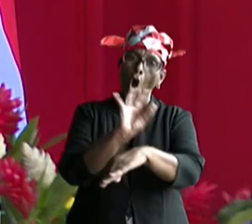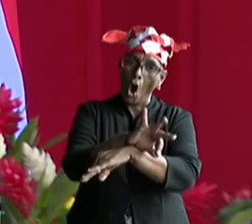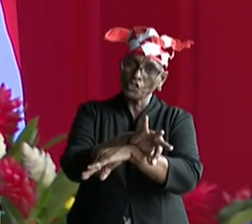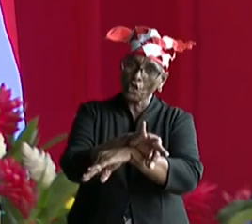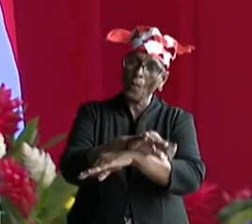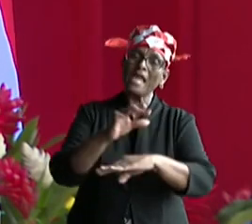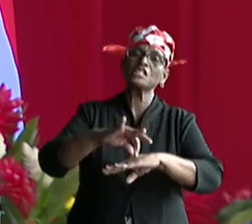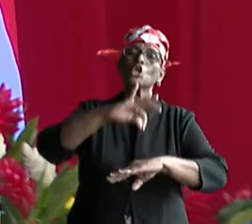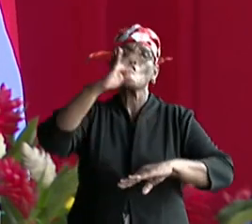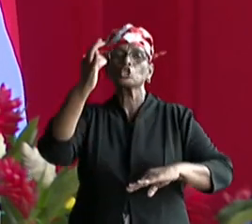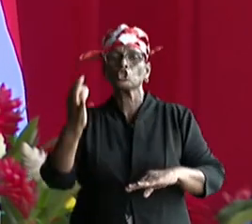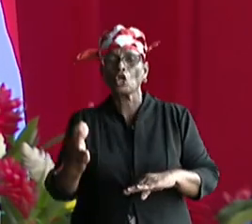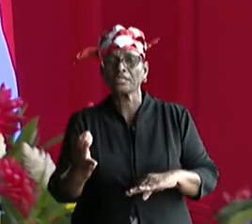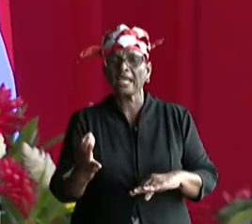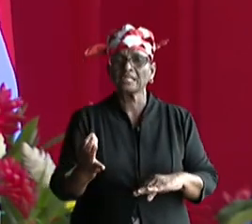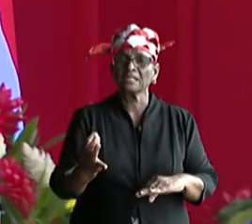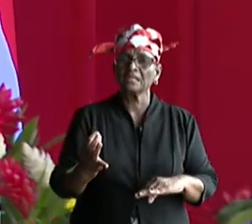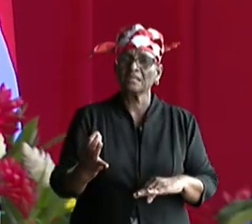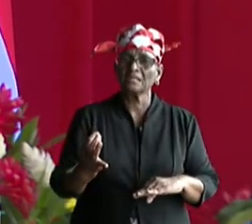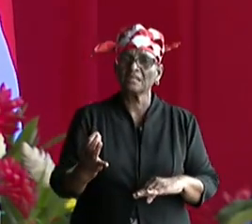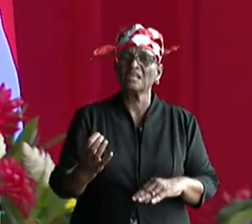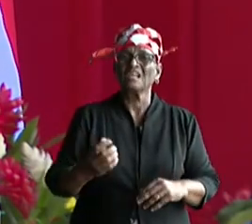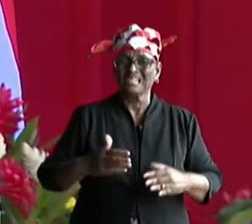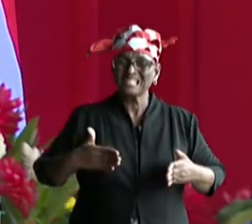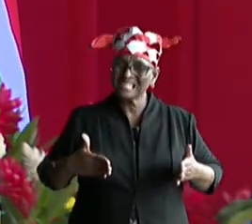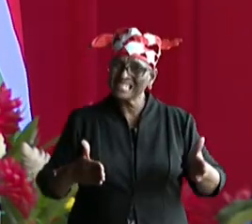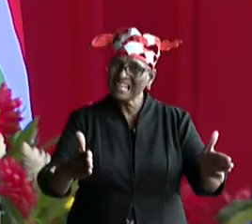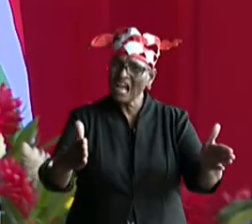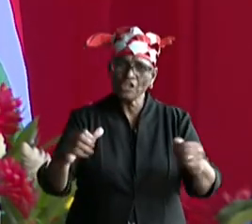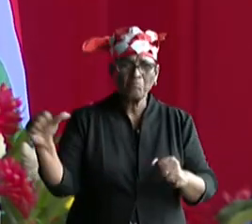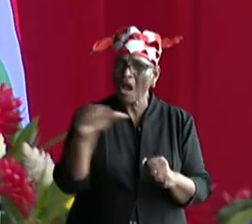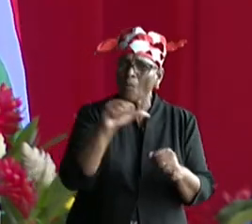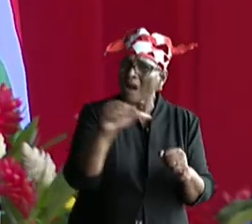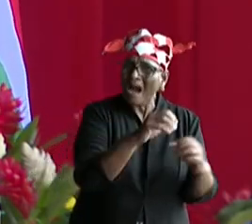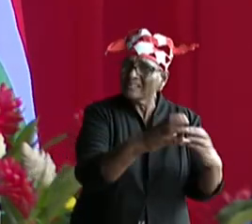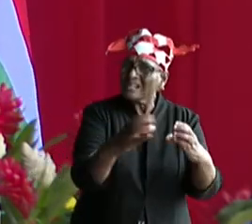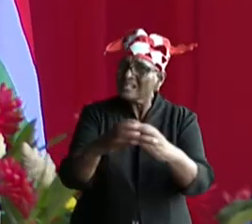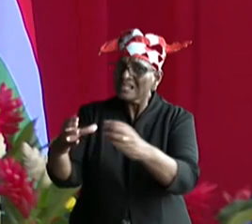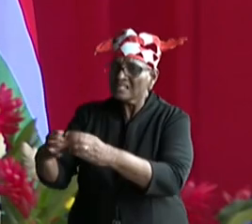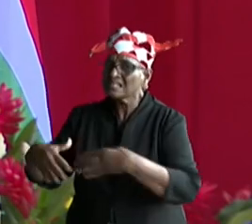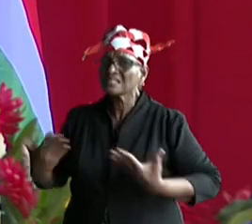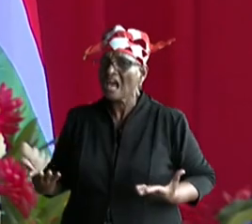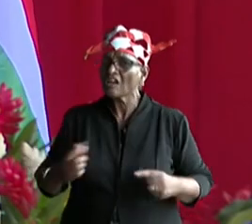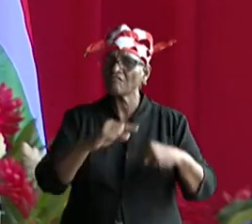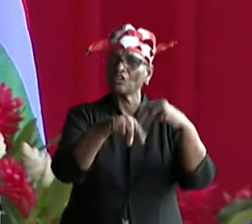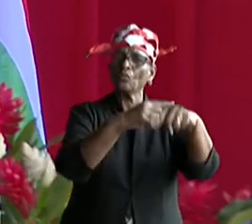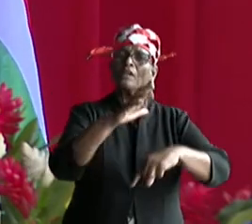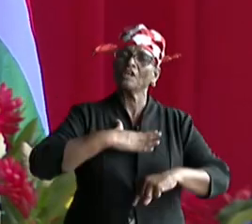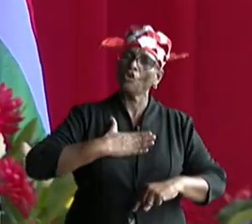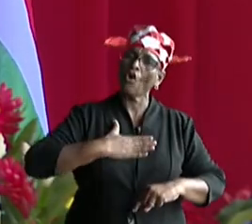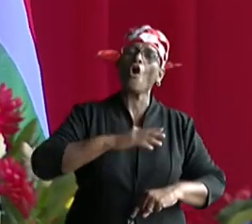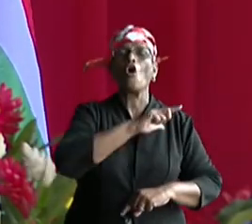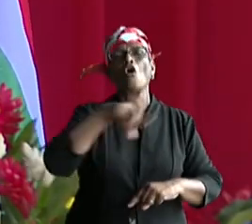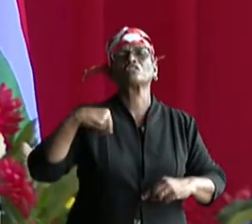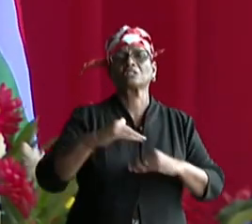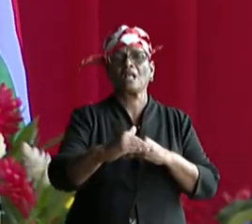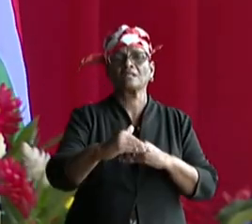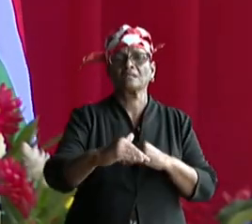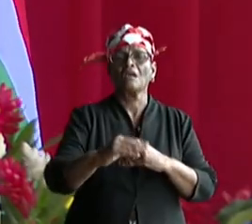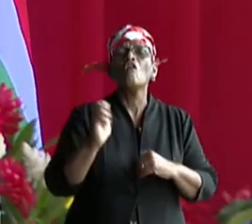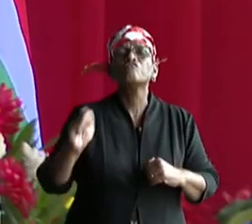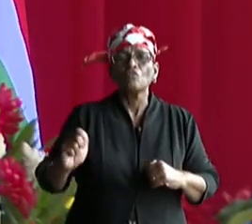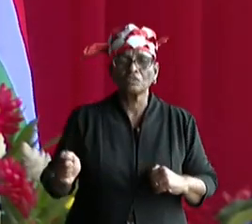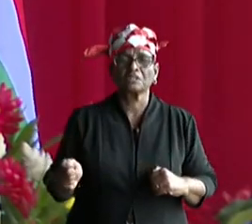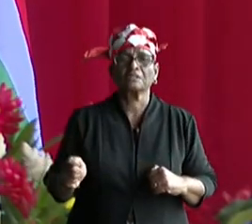onze gezondheidssector, infrastructuur en alle andere zaken die te maken hebben met de ontwikkeling van ons land.